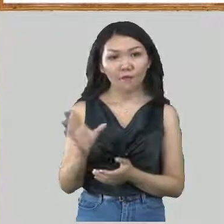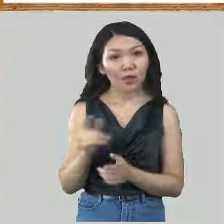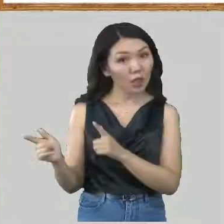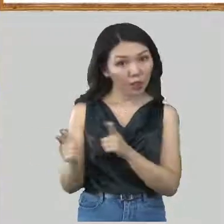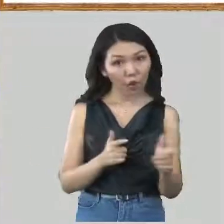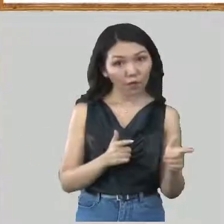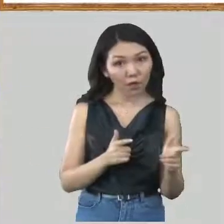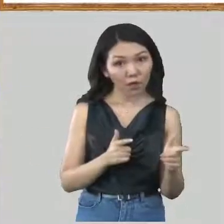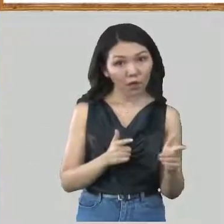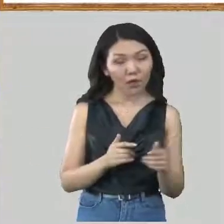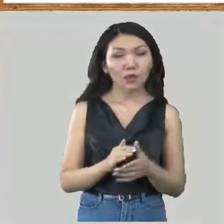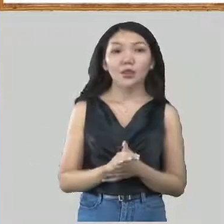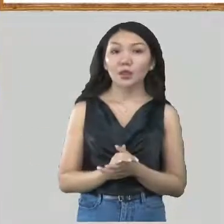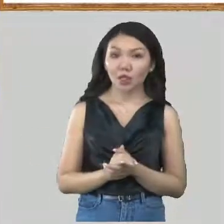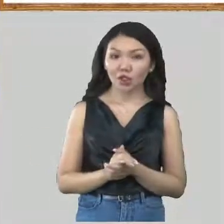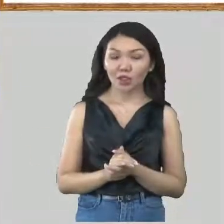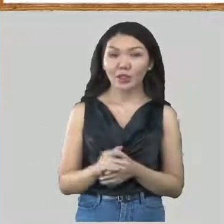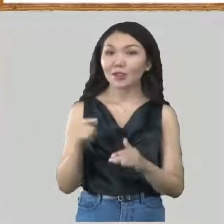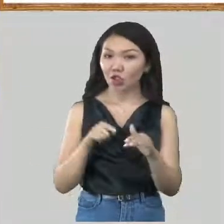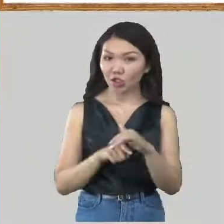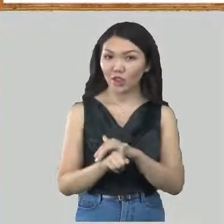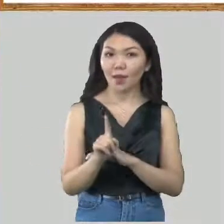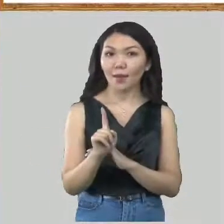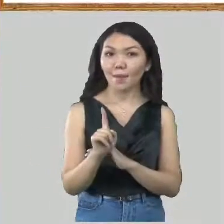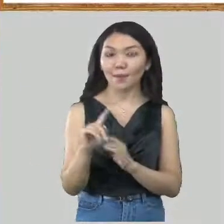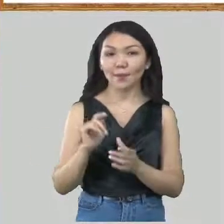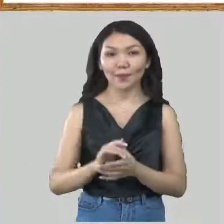готовы? Значит, начинаем.